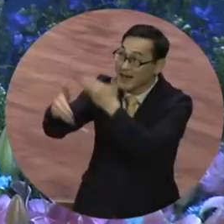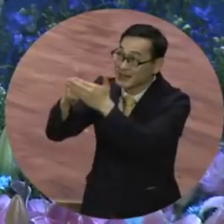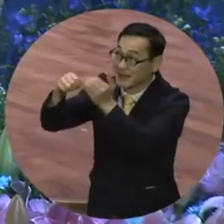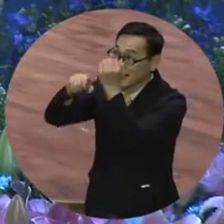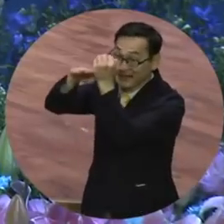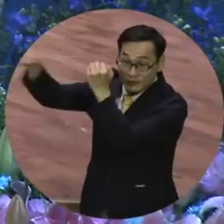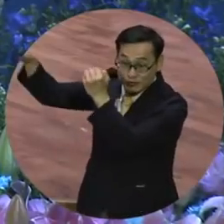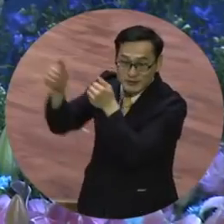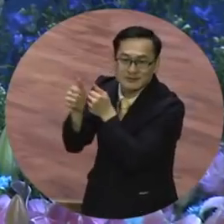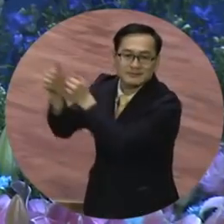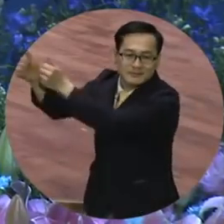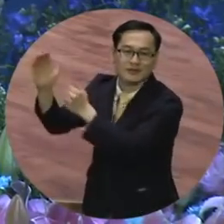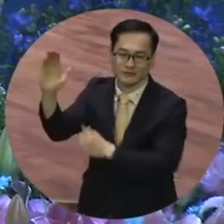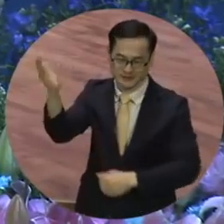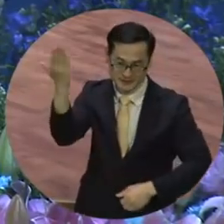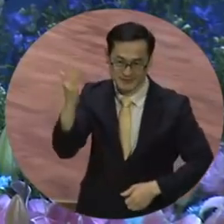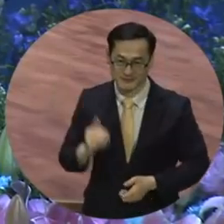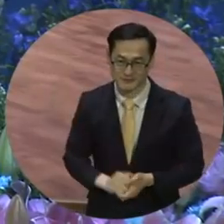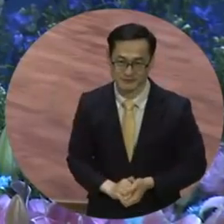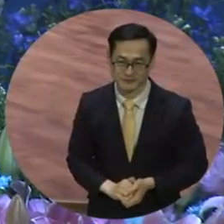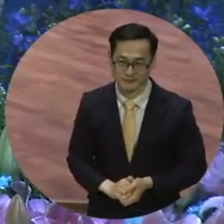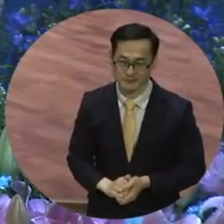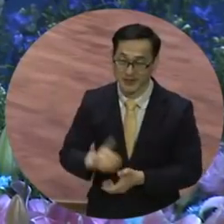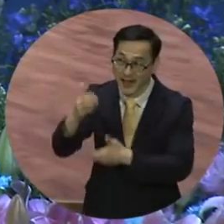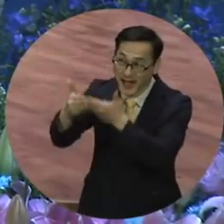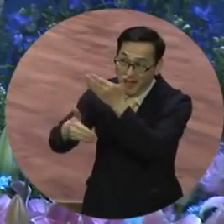기준으로 바뀌어야 돼요. 하나님의 기준으로.